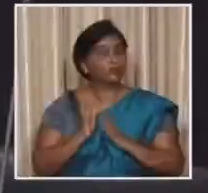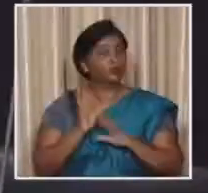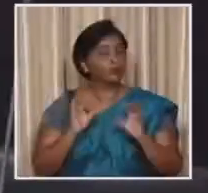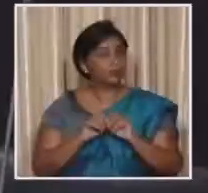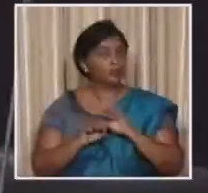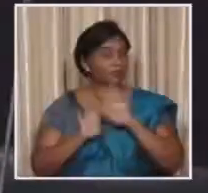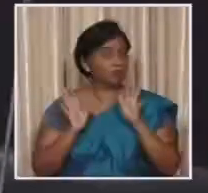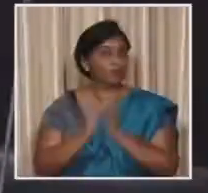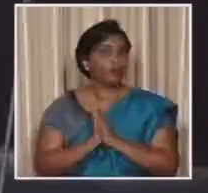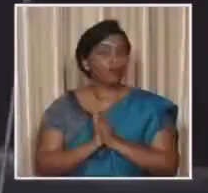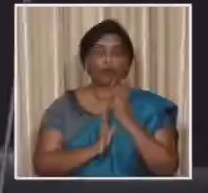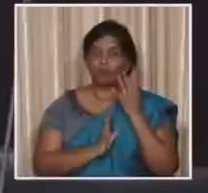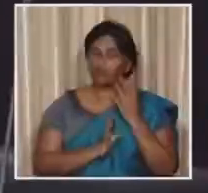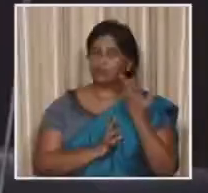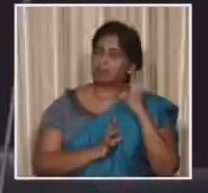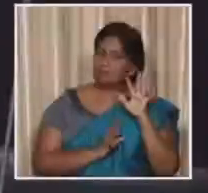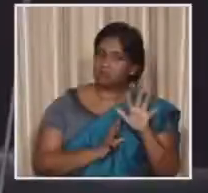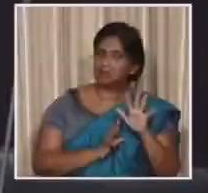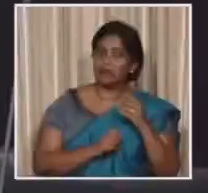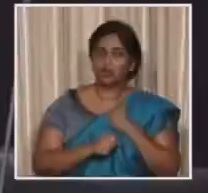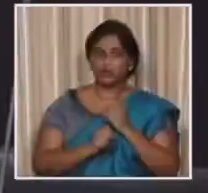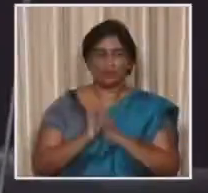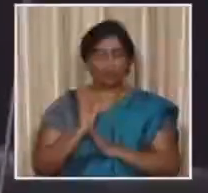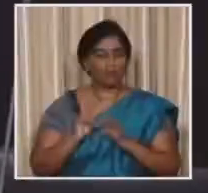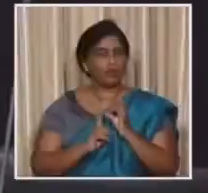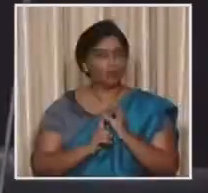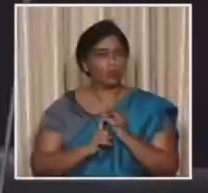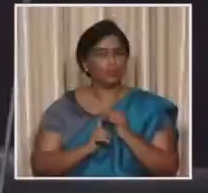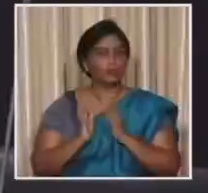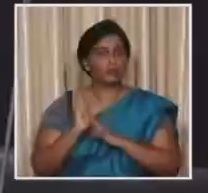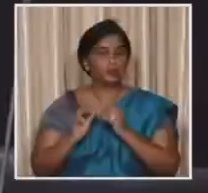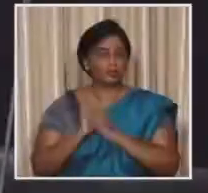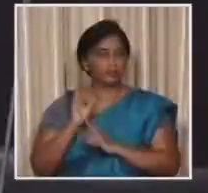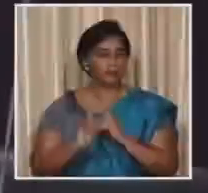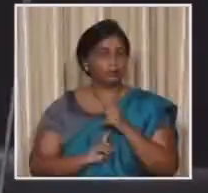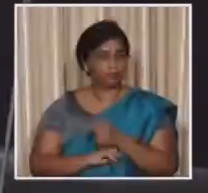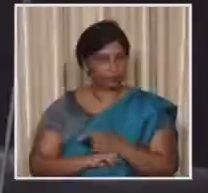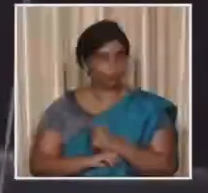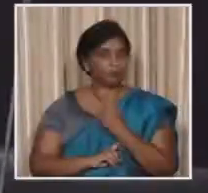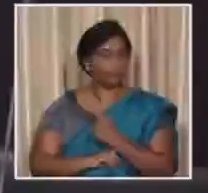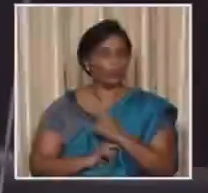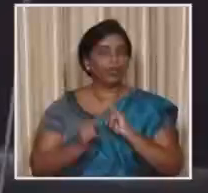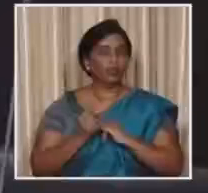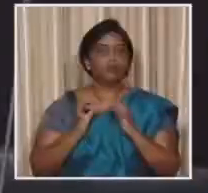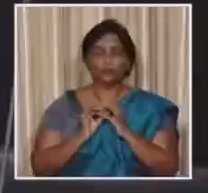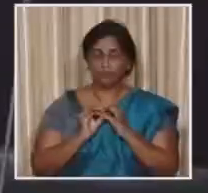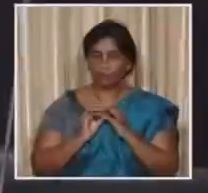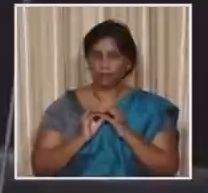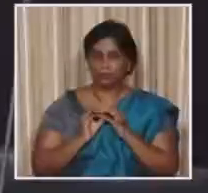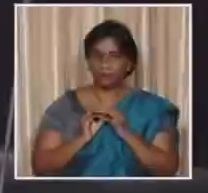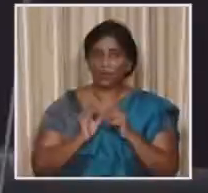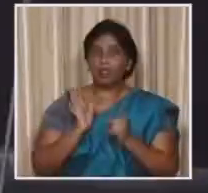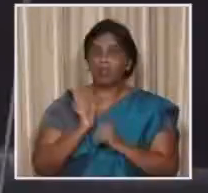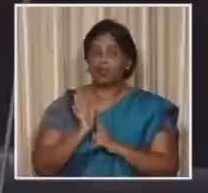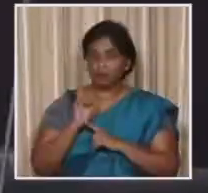අමාත්‍යාංශ හතරක් පහක් අපි රාජ්‍ය අමාත්‍යවරු ජන මාධ්‍ය අමාත්‍යාංශයේ එක්කෙනයි ශාන්ත බණ්ඩාර ඇමතුමා